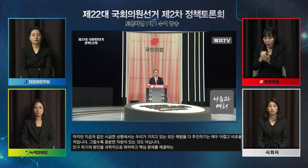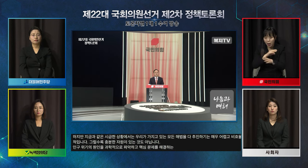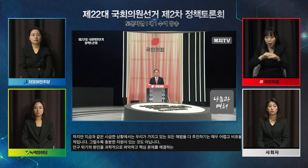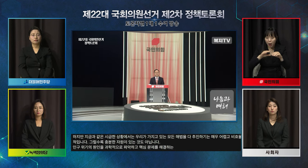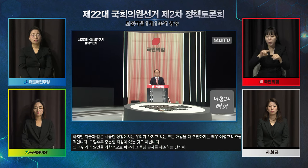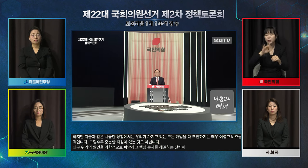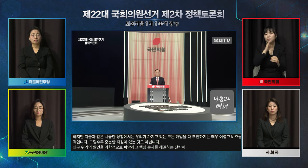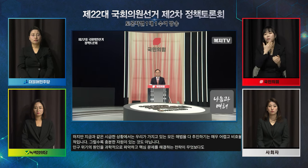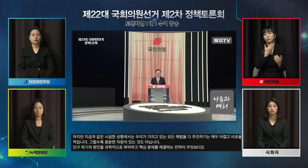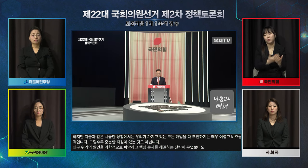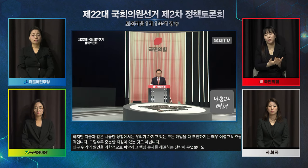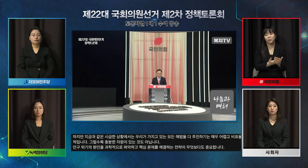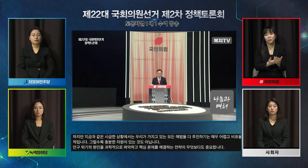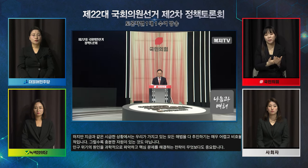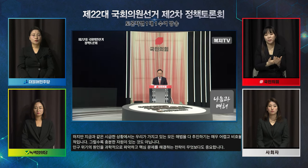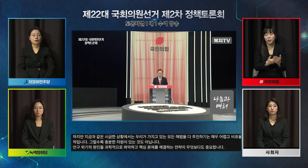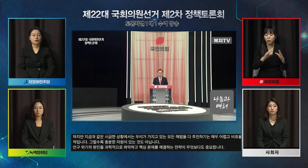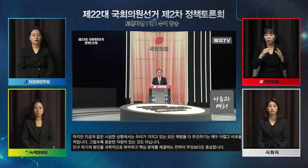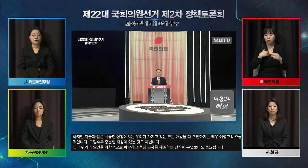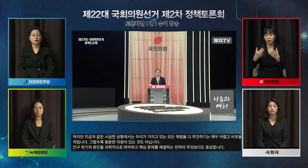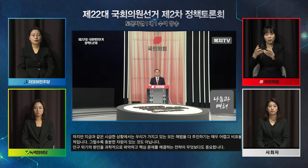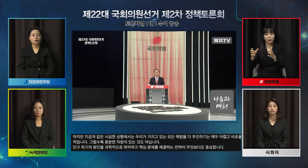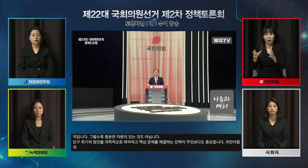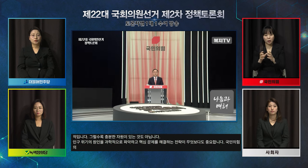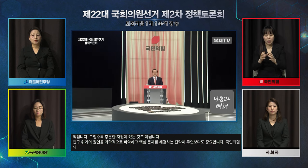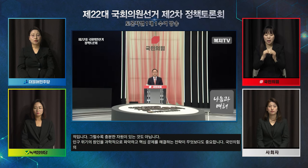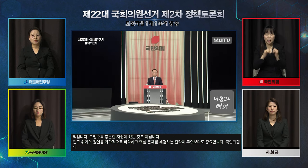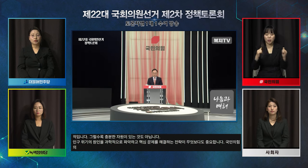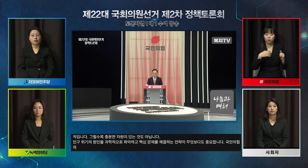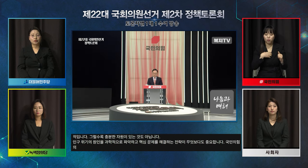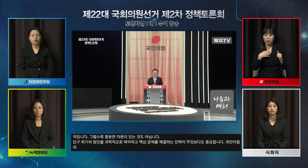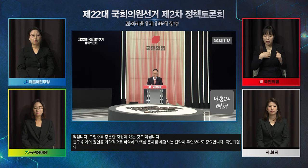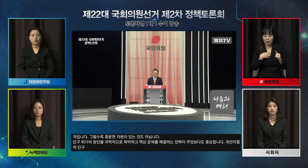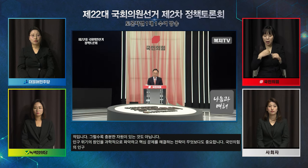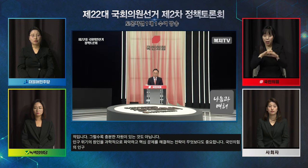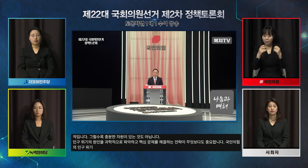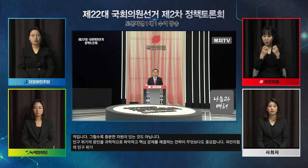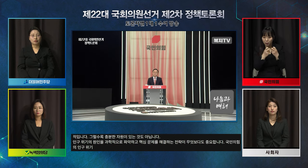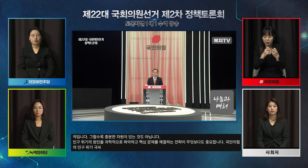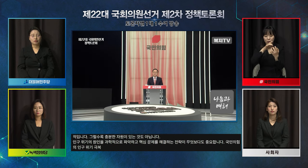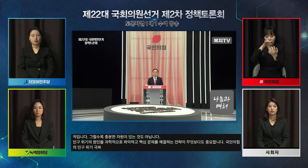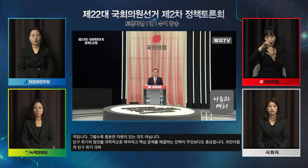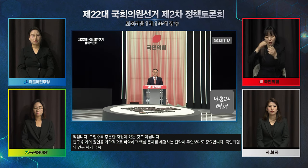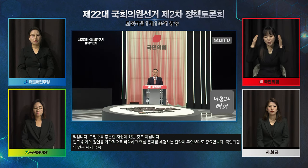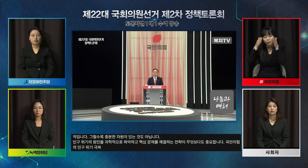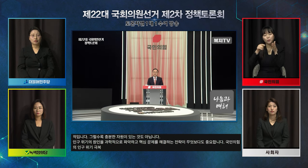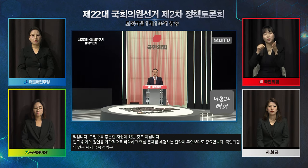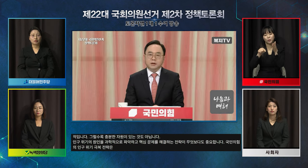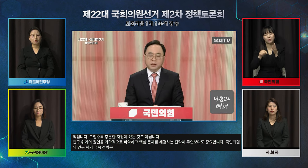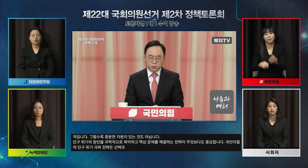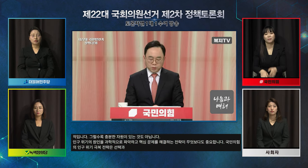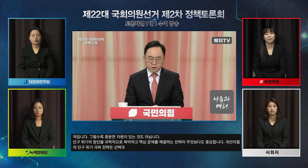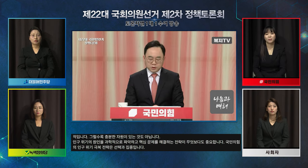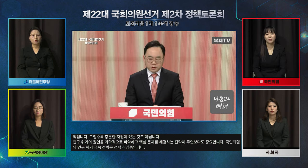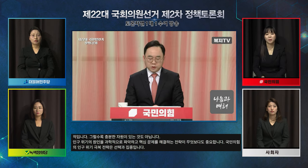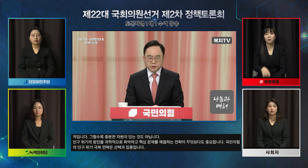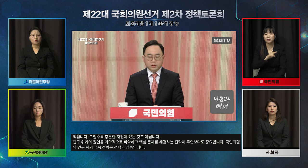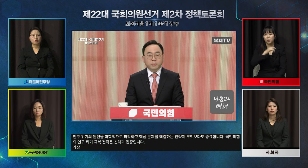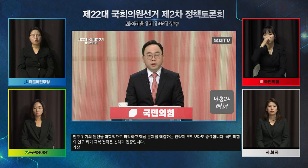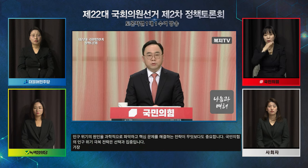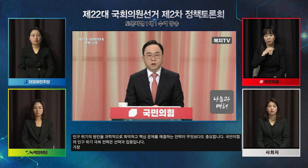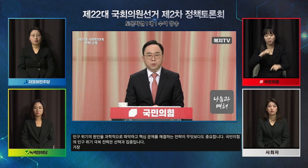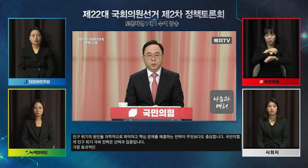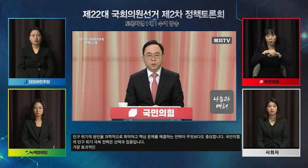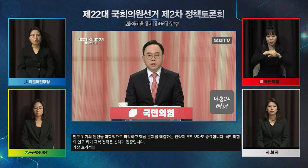무엇보다 중요합니다. 국민의힘의 인구 위기 극복 전략은 선택과 집중입니다. 가장 효과적인